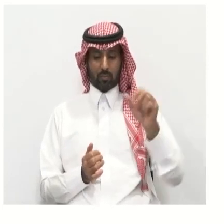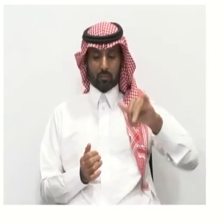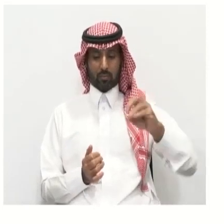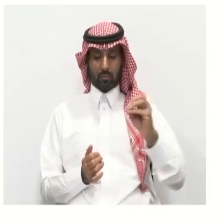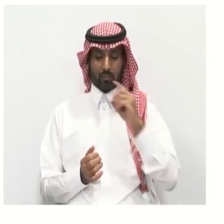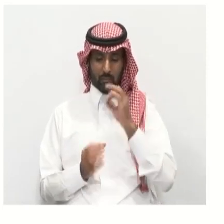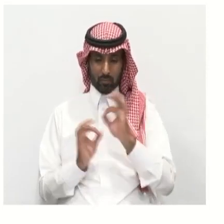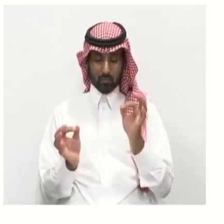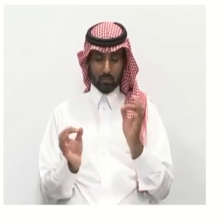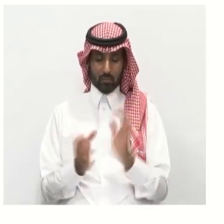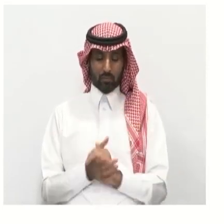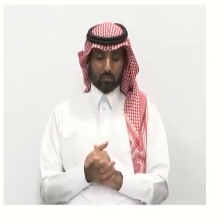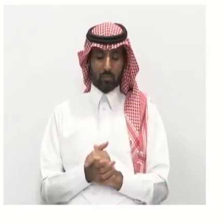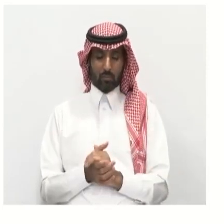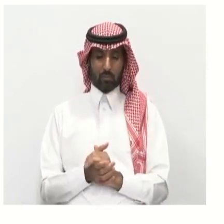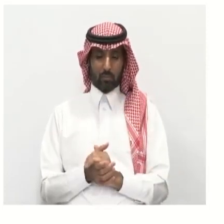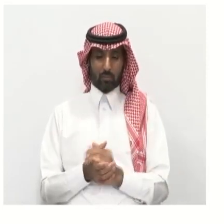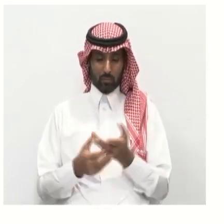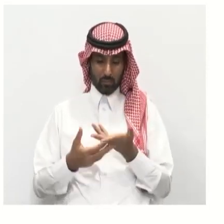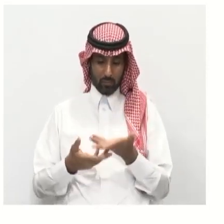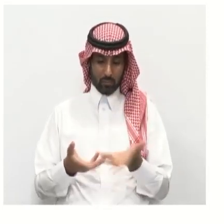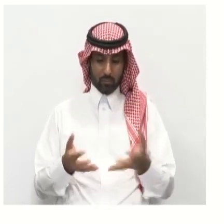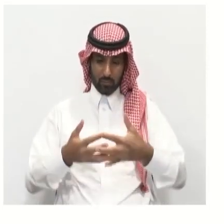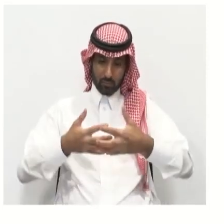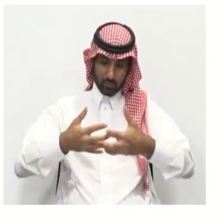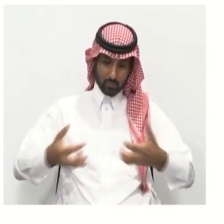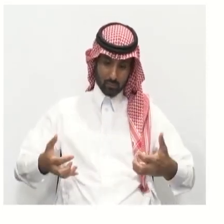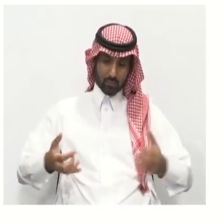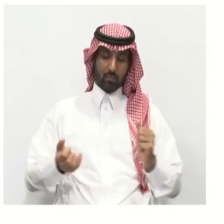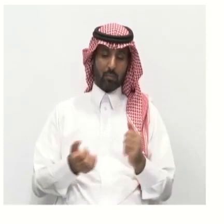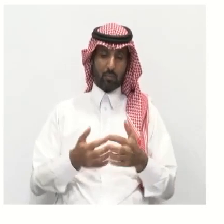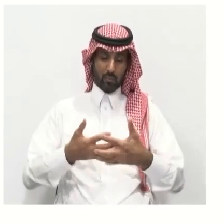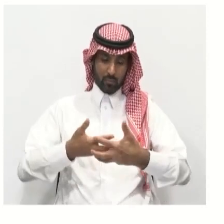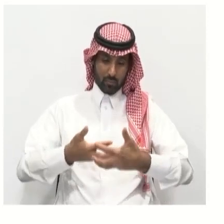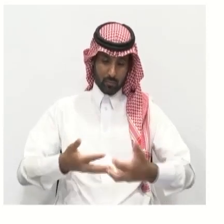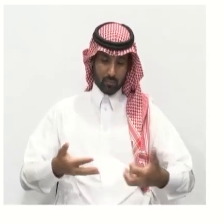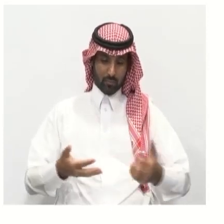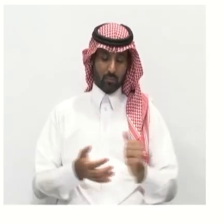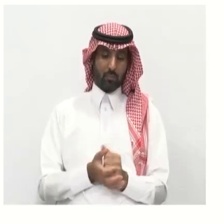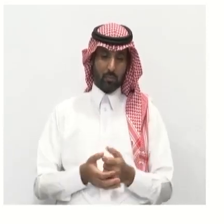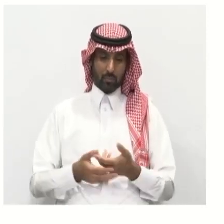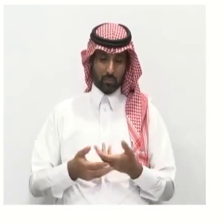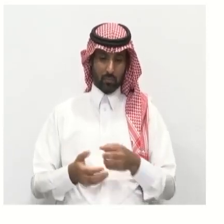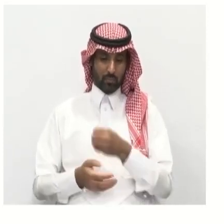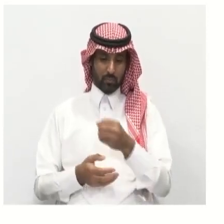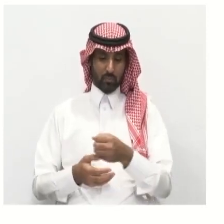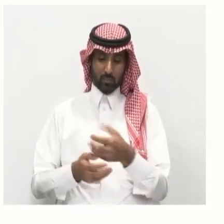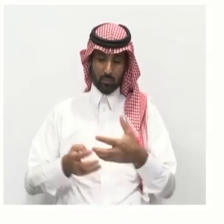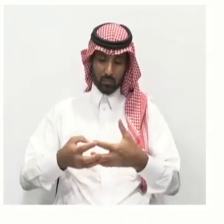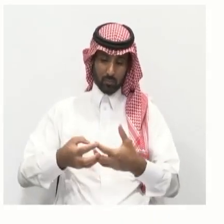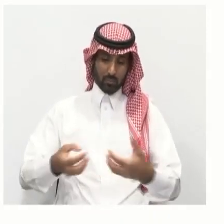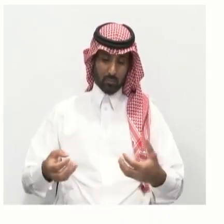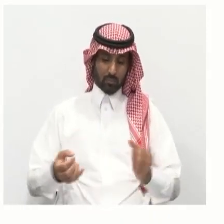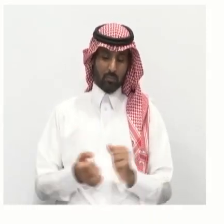ايش نسوي المحاليل نفكك المحاليل نفكك تعال نشوف